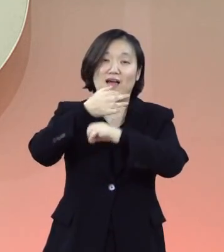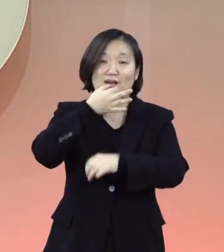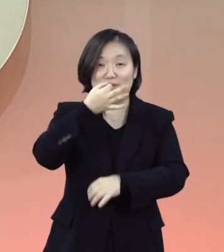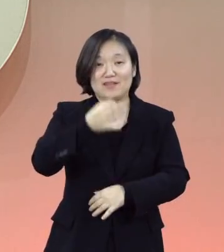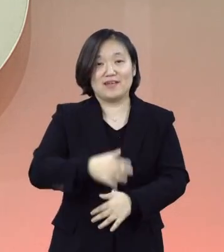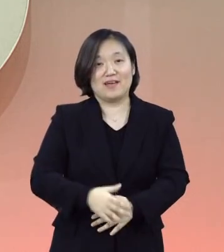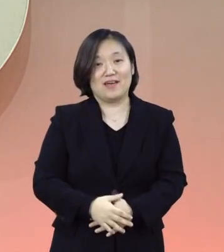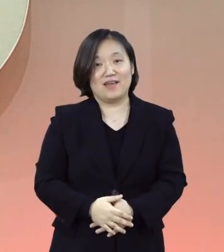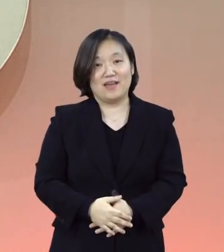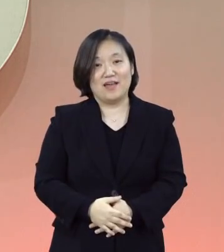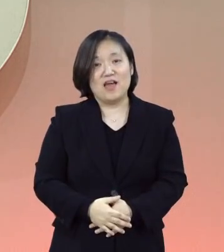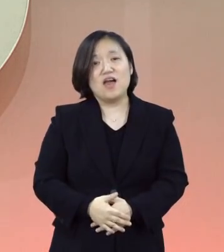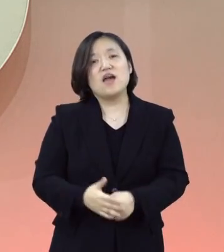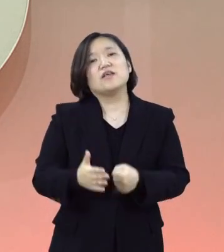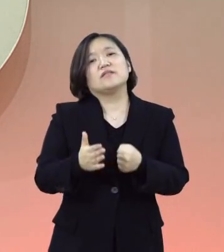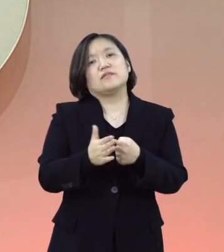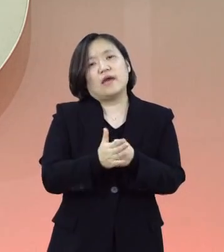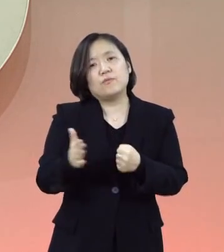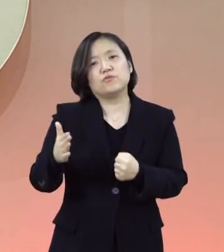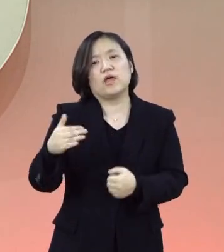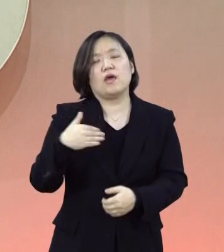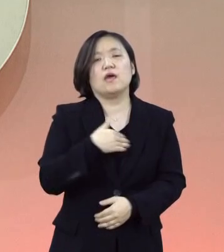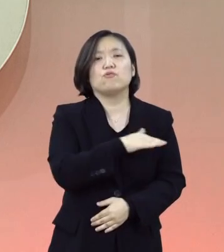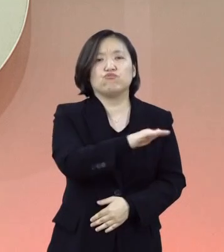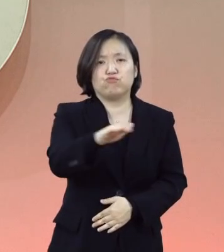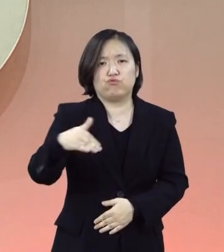우리가 업장소멸을 하는 겁니다.